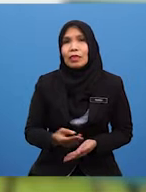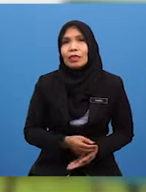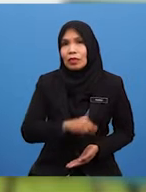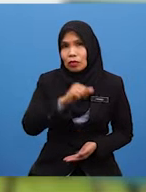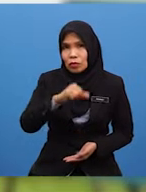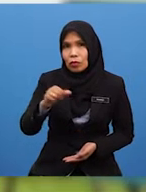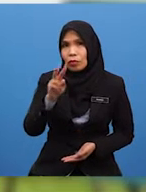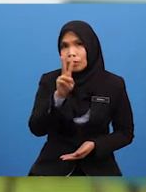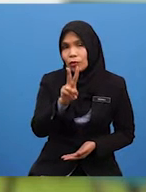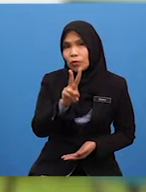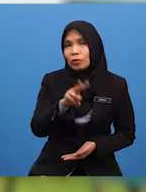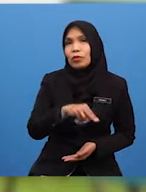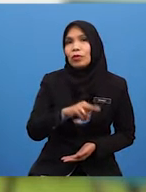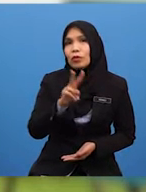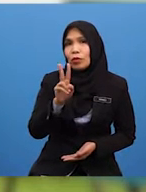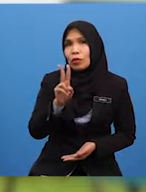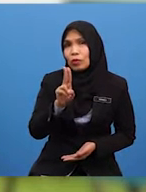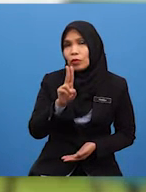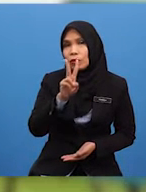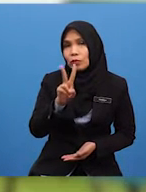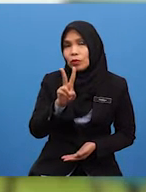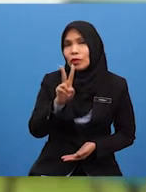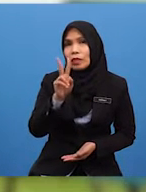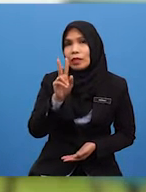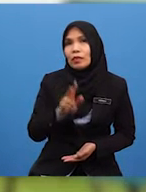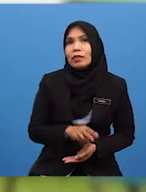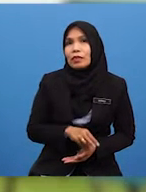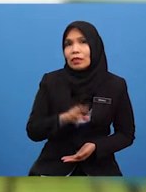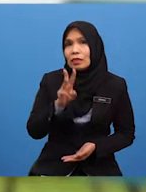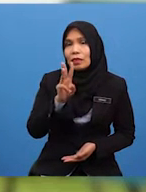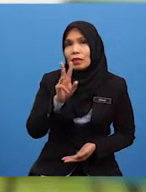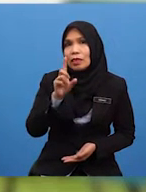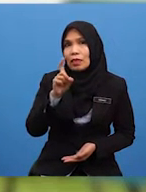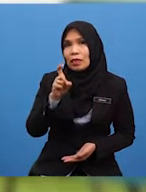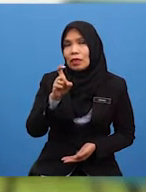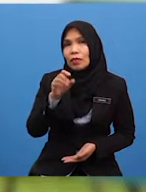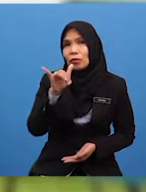V, X, Y dan Z.